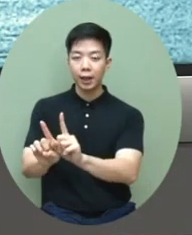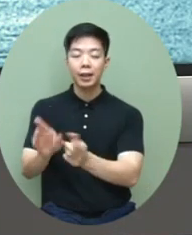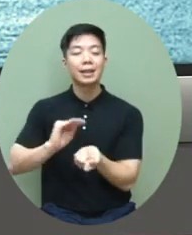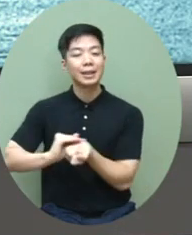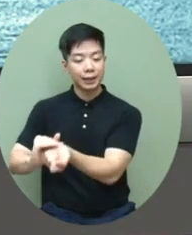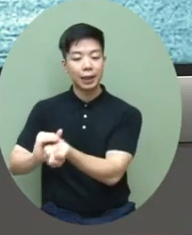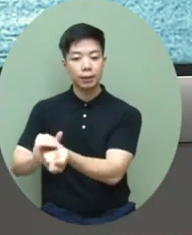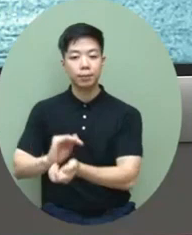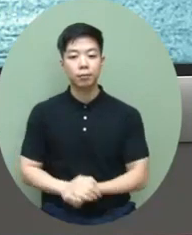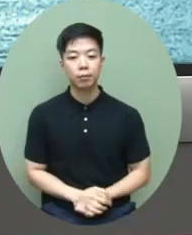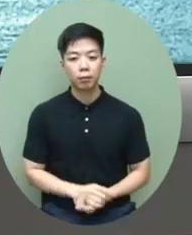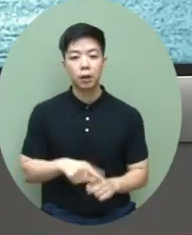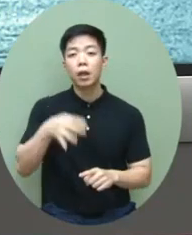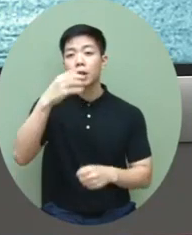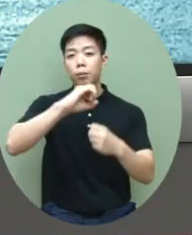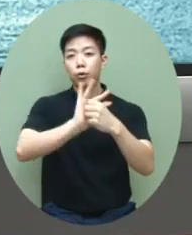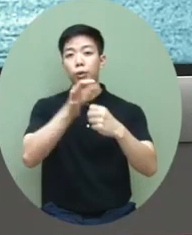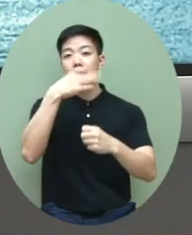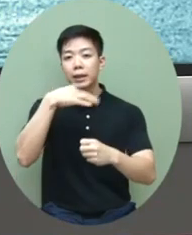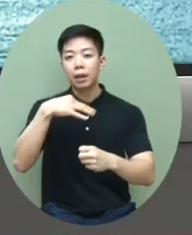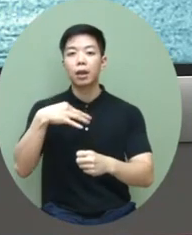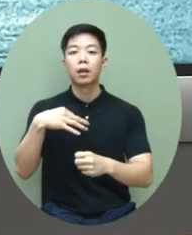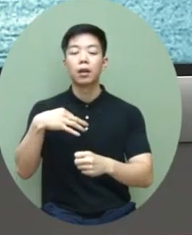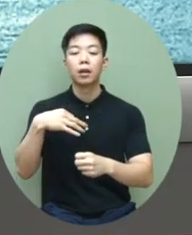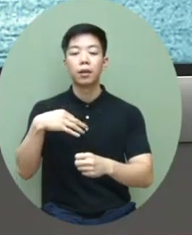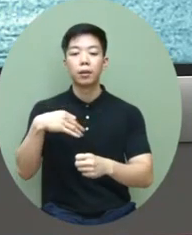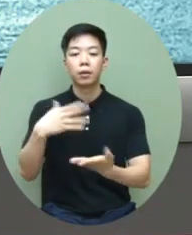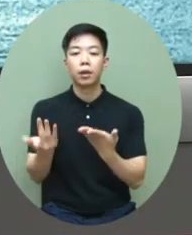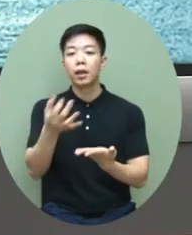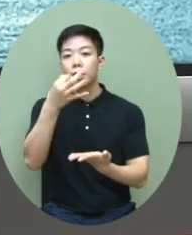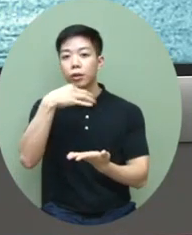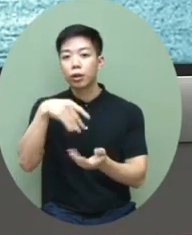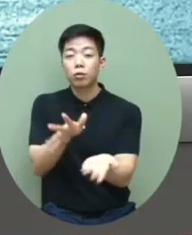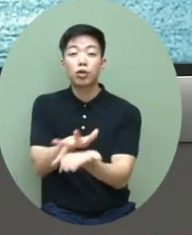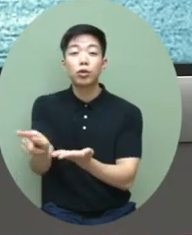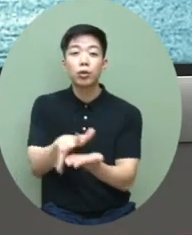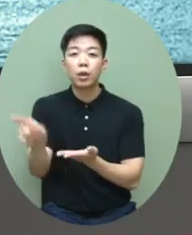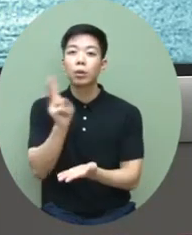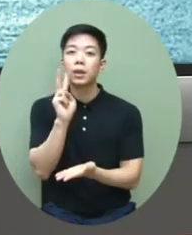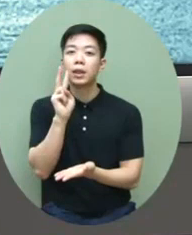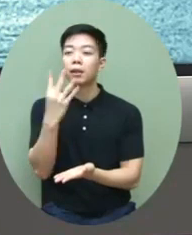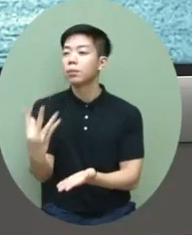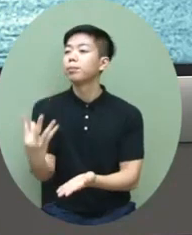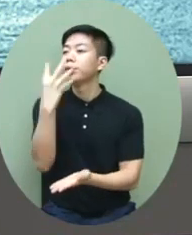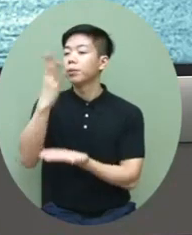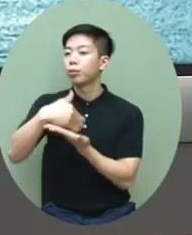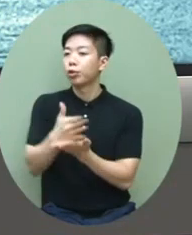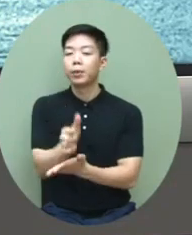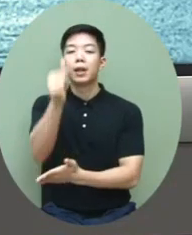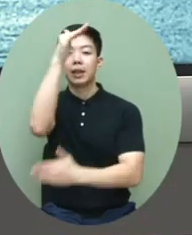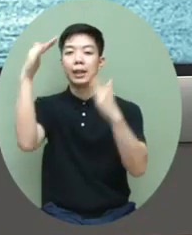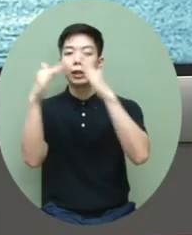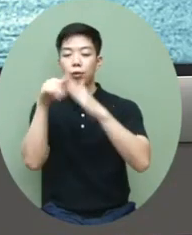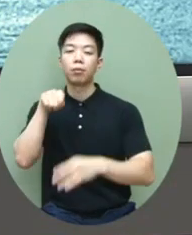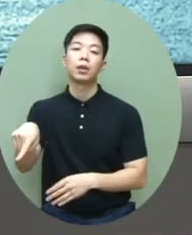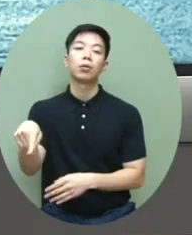可能要喺醫院先俾到嗰啲藥佢啦，因為要聞一啲一啲特定嘅一啲藥物啦。咁嘅時候咧，就嗰個病咧